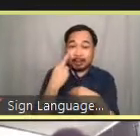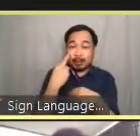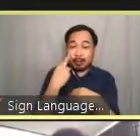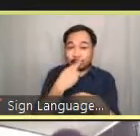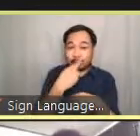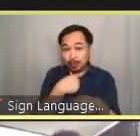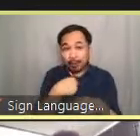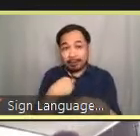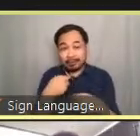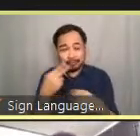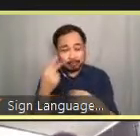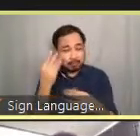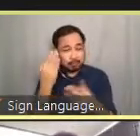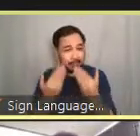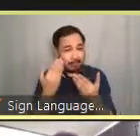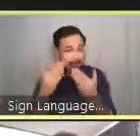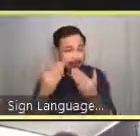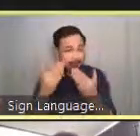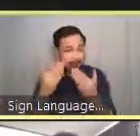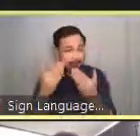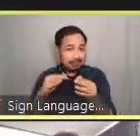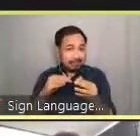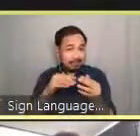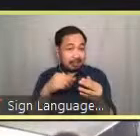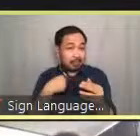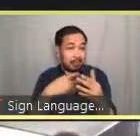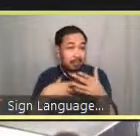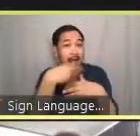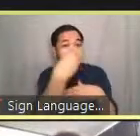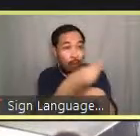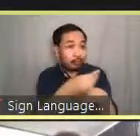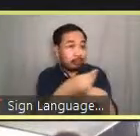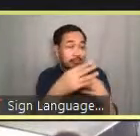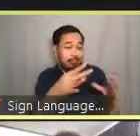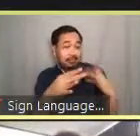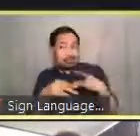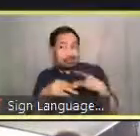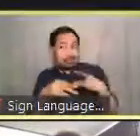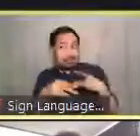Na mahawaan namin ang aming mga pamilya na nasa bahay lang.